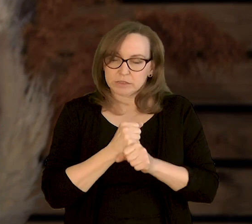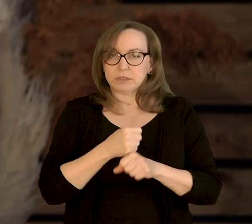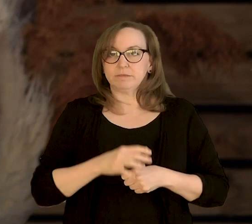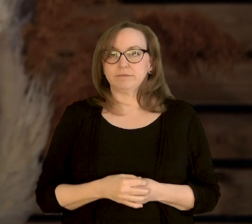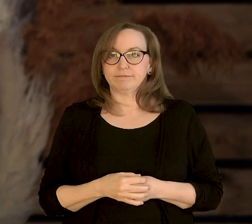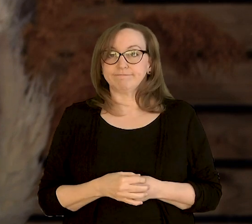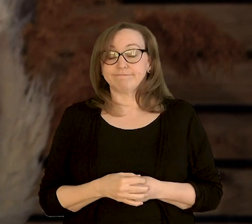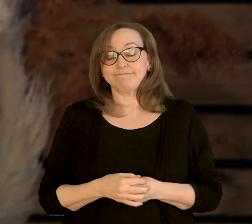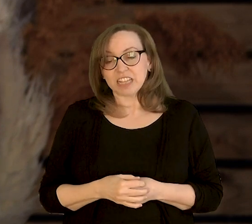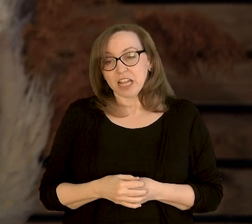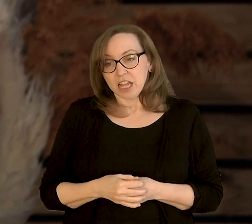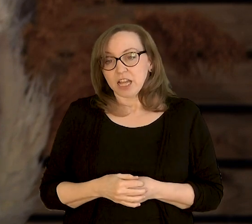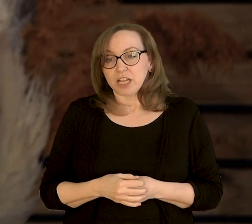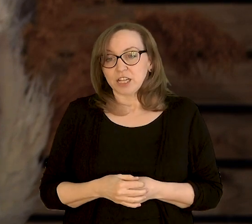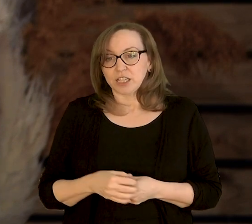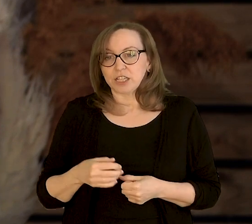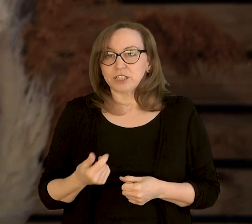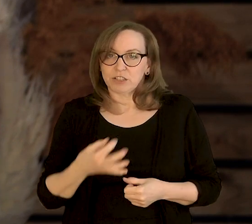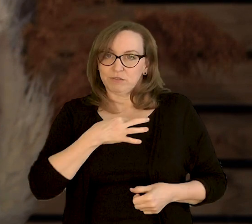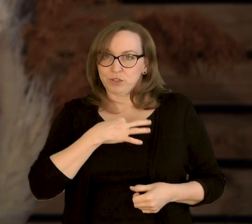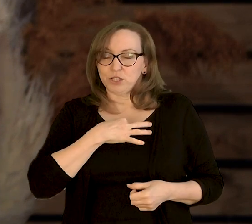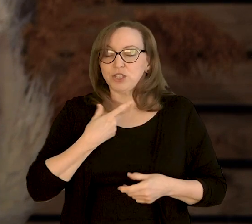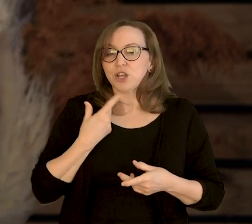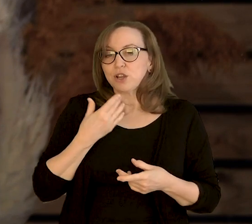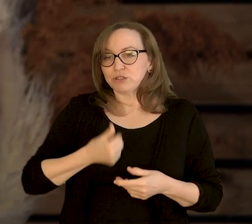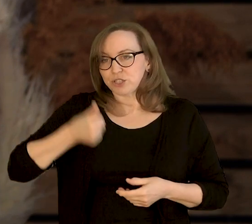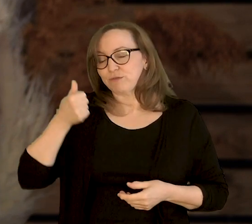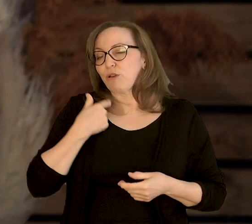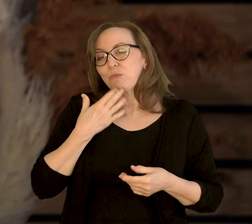Uzgodnił z nimi cenę, umówili się na jednego denara,